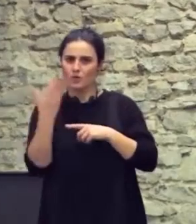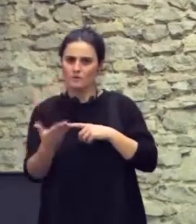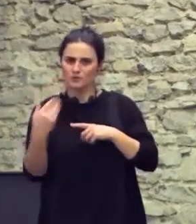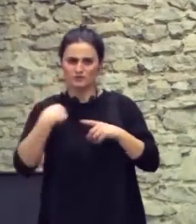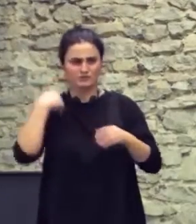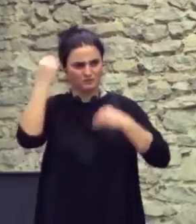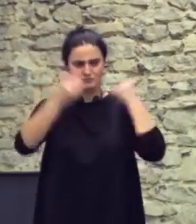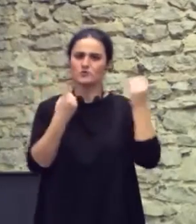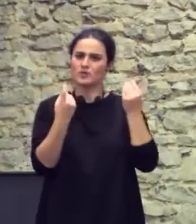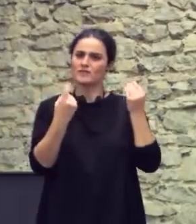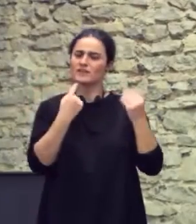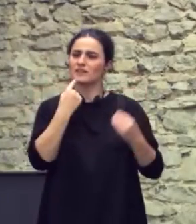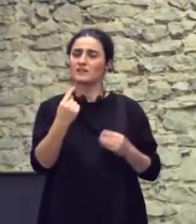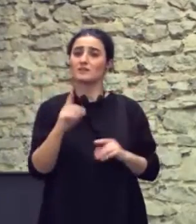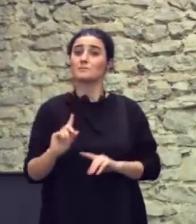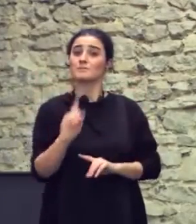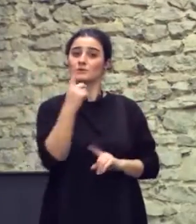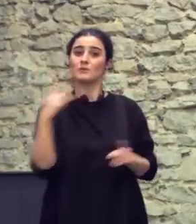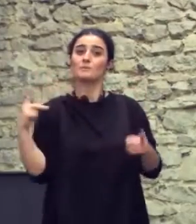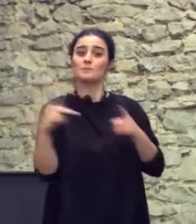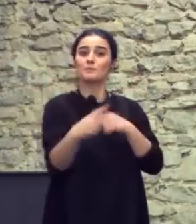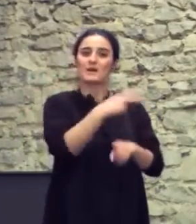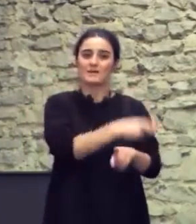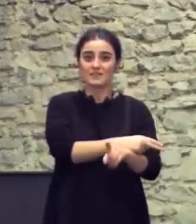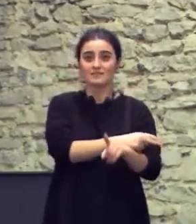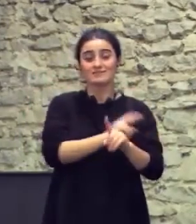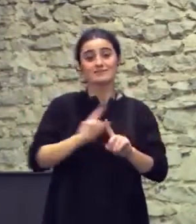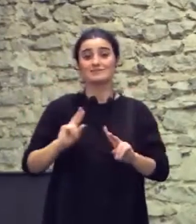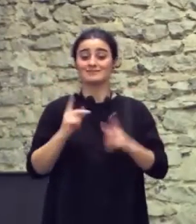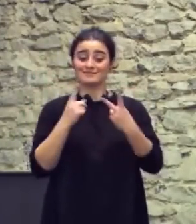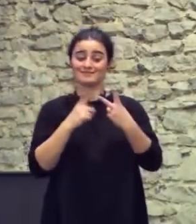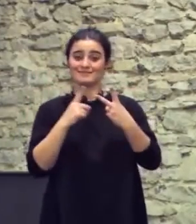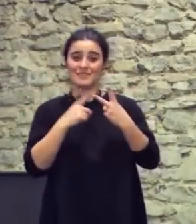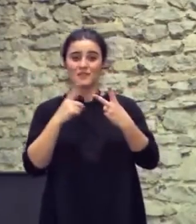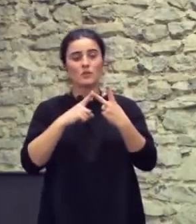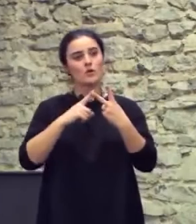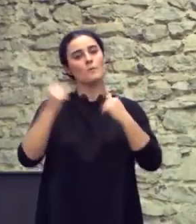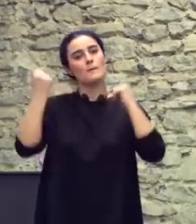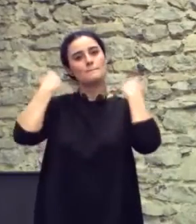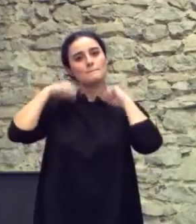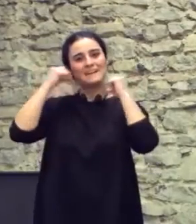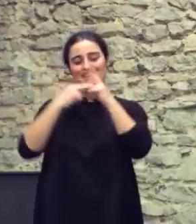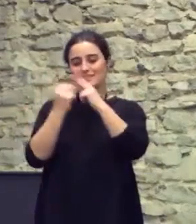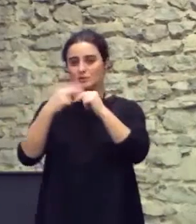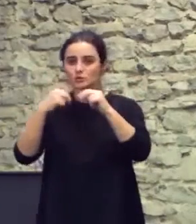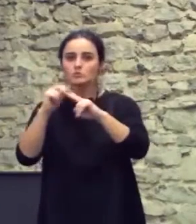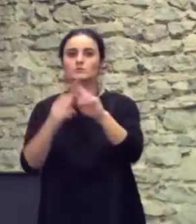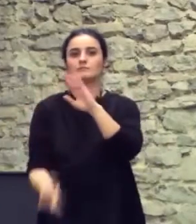nituzke. Bata da prebentzioarena eta bestea praktika eraldatzaileak eraikitzea.